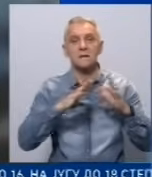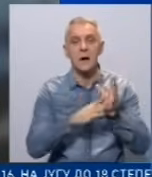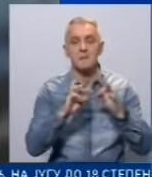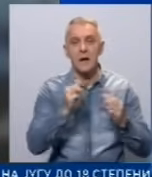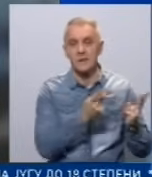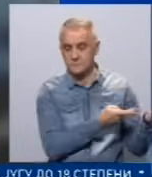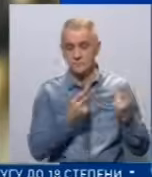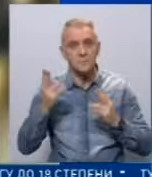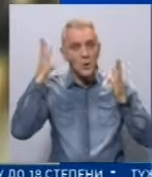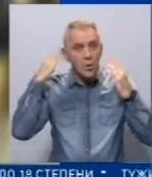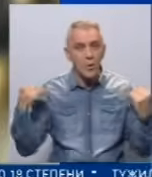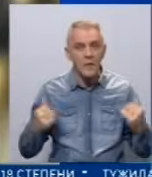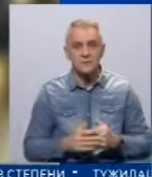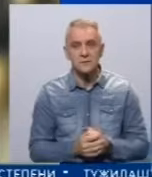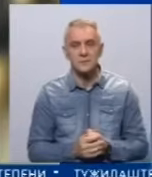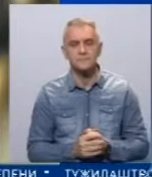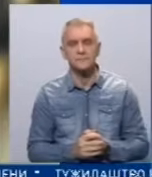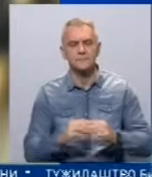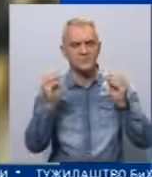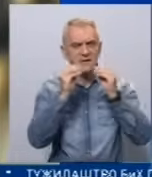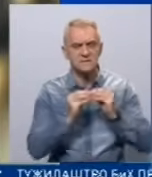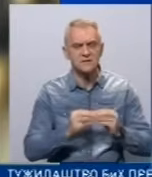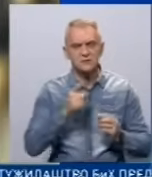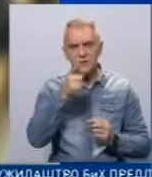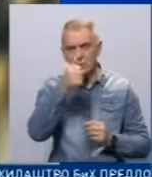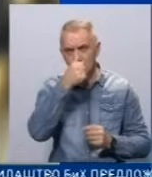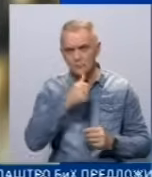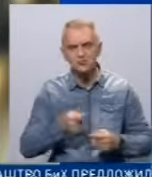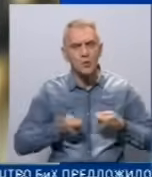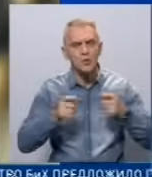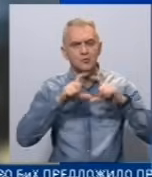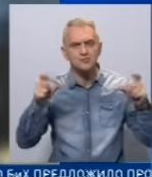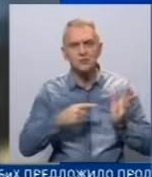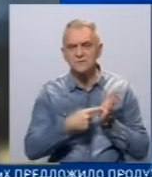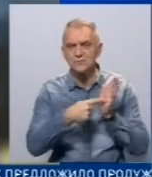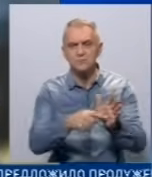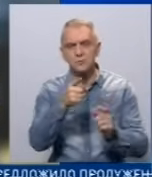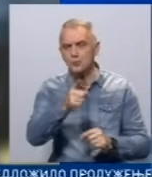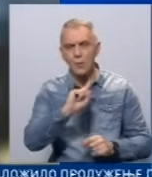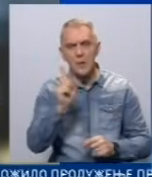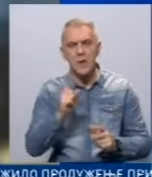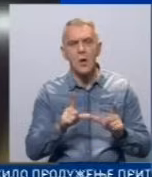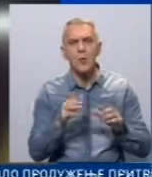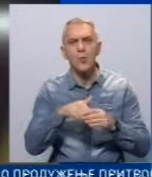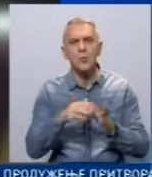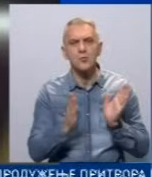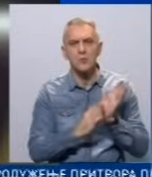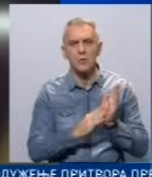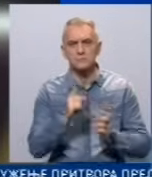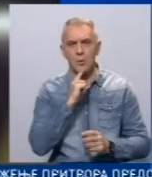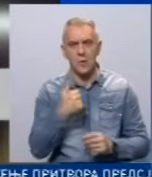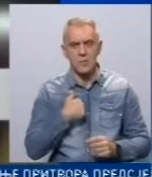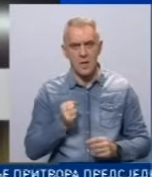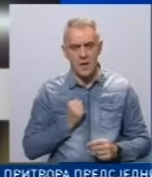uvezao iz Holandije. Sadržaj onoga što tužilaštvo danas interpretira nije u dokazima koje sam ja imala priliku